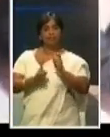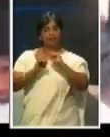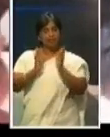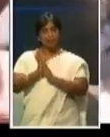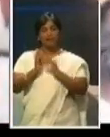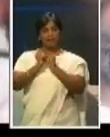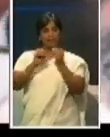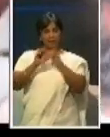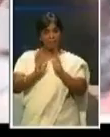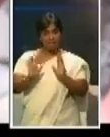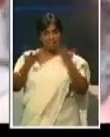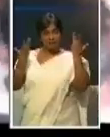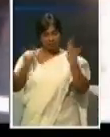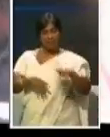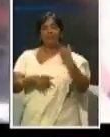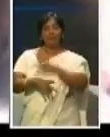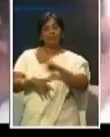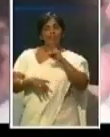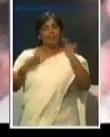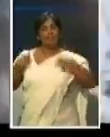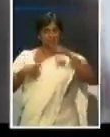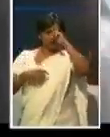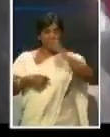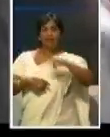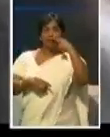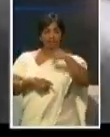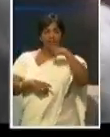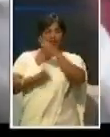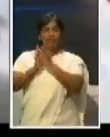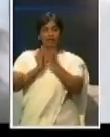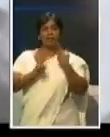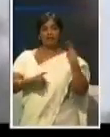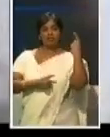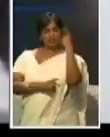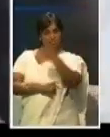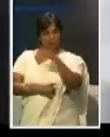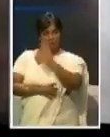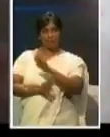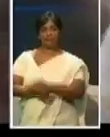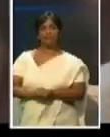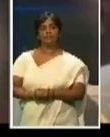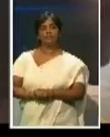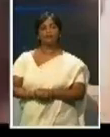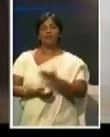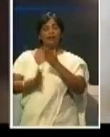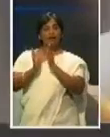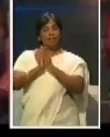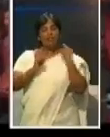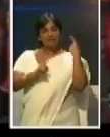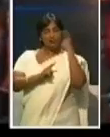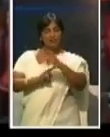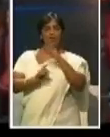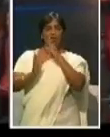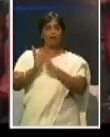අග්‍රාමාත්‍ය ධුරයේ රාජකාරිය ආරම්භ කිරීමෙන් පසුව මහින්ද රාජපක්ෂ මහතා නාරාහෙන්පිට අභයාරාම විහාරස්ථානයට පැමිණියා. අභයාරාමාධිපති